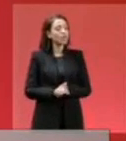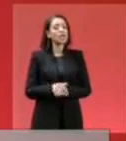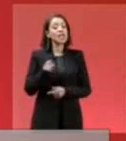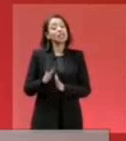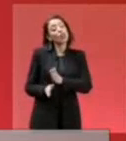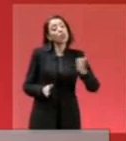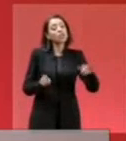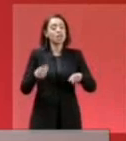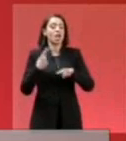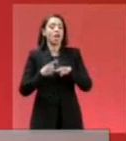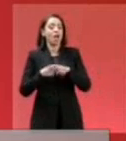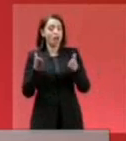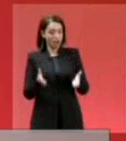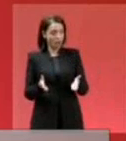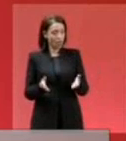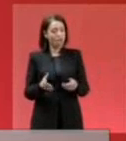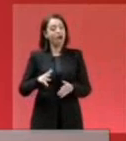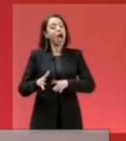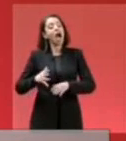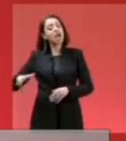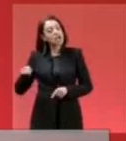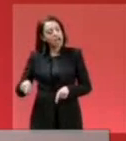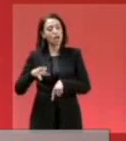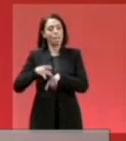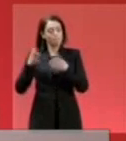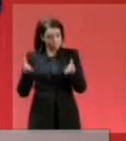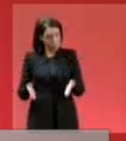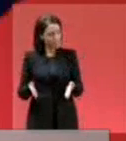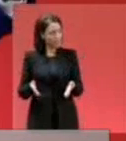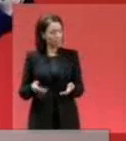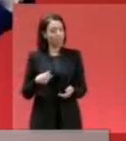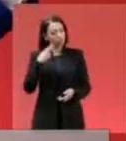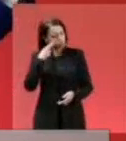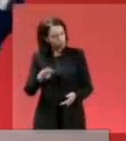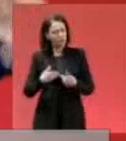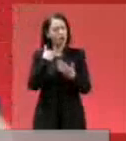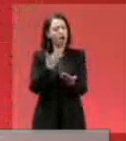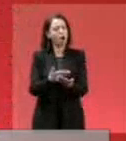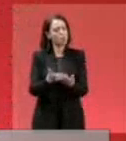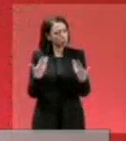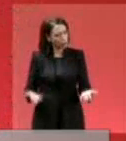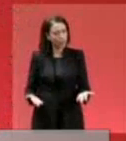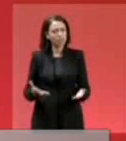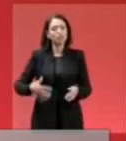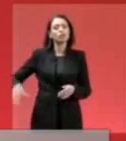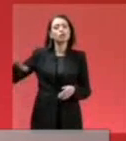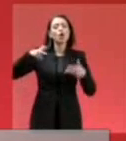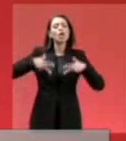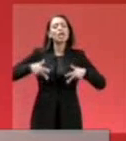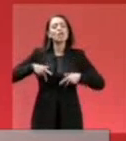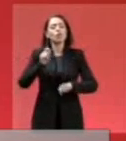τη Δυτική Ελλάδα, την Αχαΐα, την Πάτρα, αποδείχθηκε σε κάθε πτυχή του κυβερνητικού